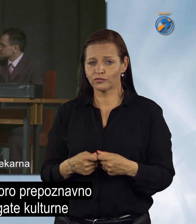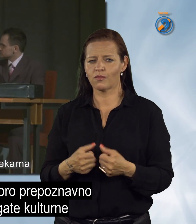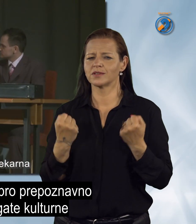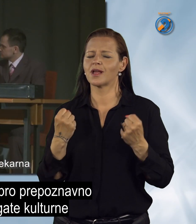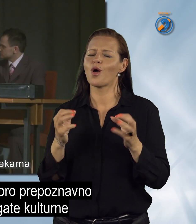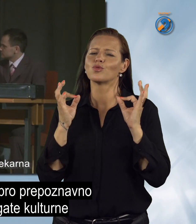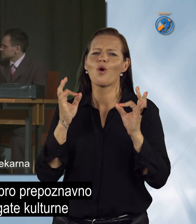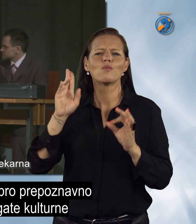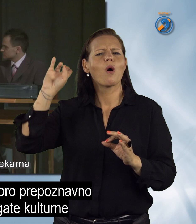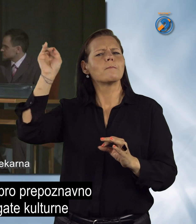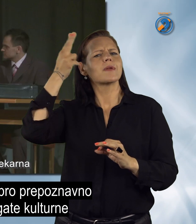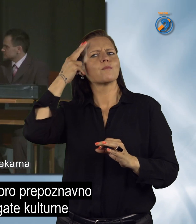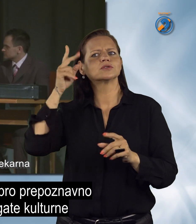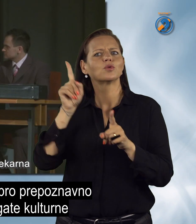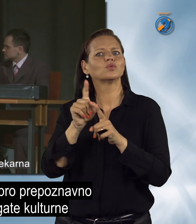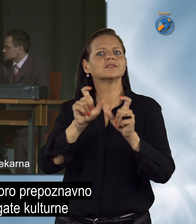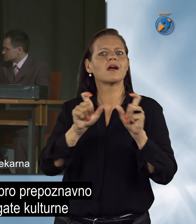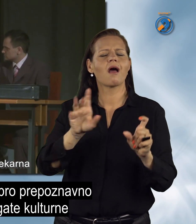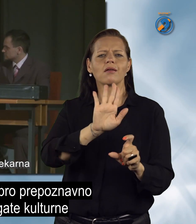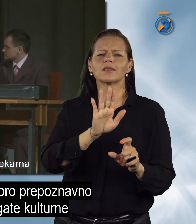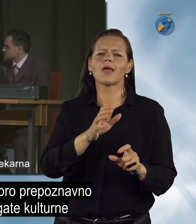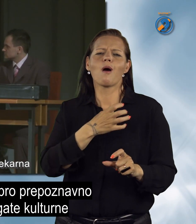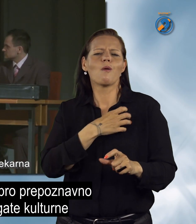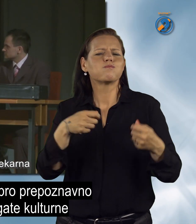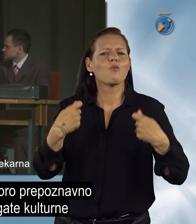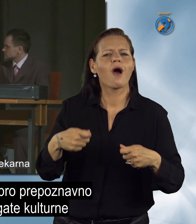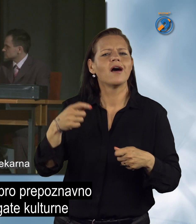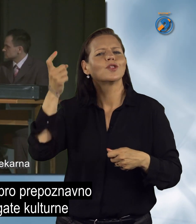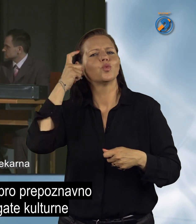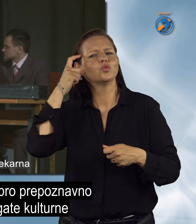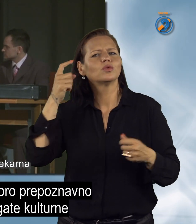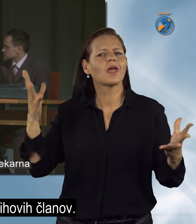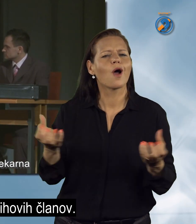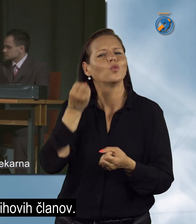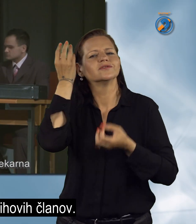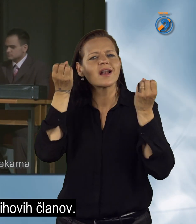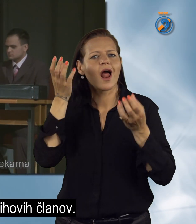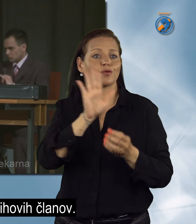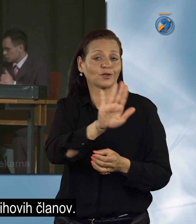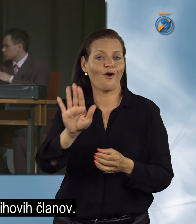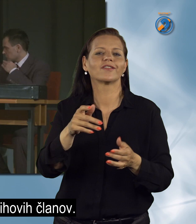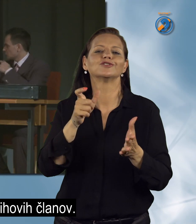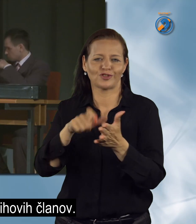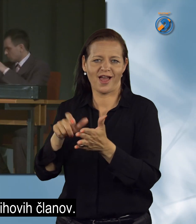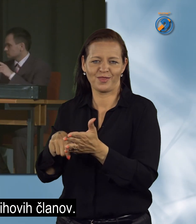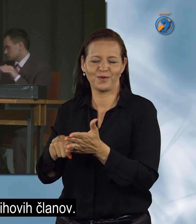Društvo je zelo dobro prepoznavno tudi zaradi bogate kulturne ustvarjalnosti njihovih članov.